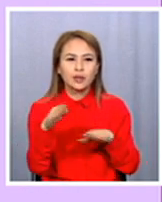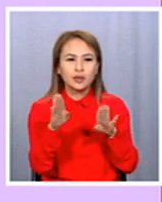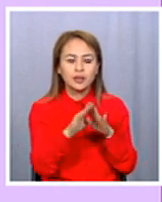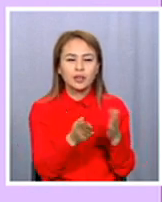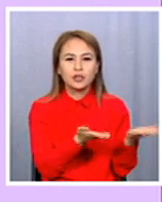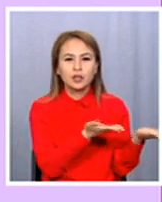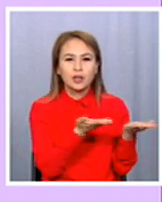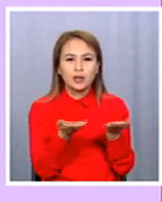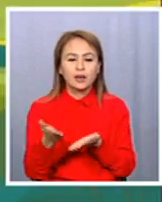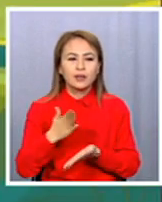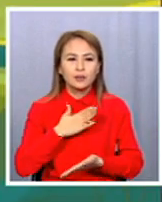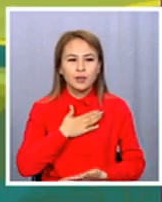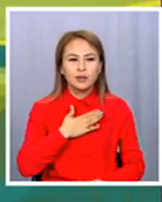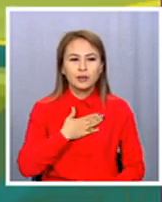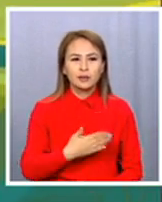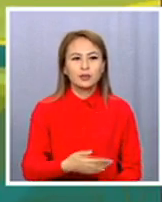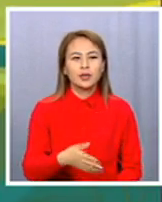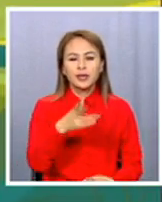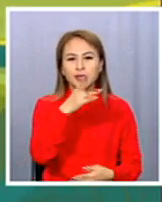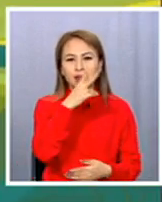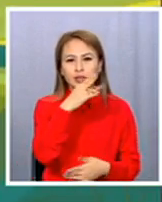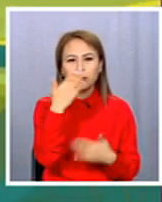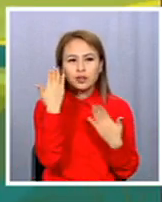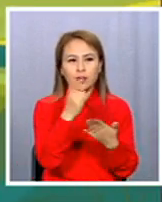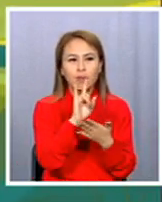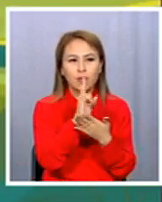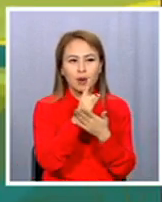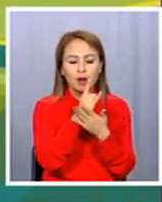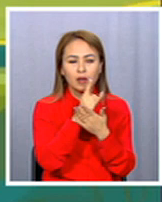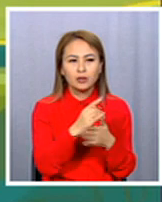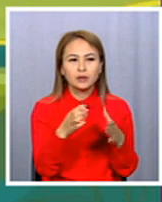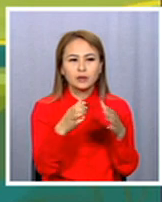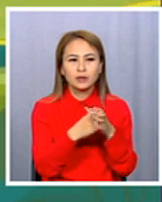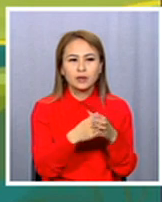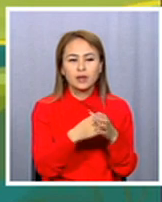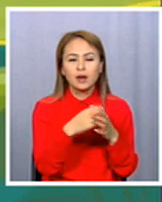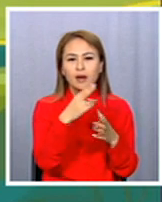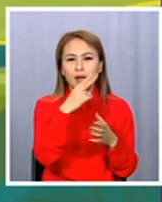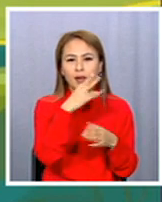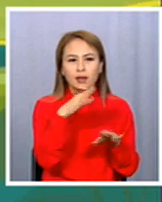шақырады мені. Ешкі малы тілі, лақ